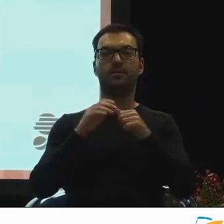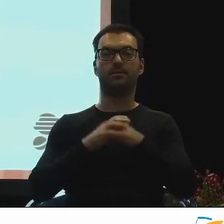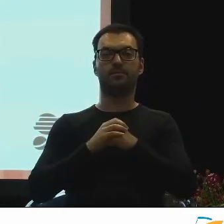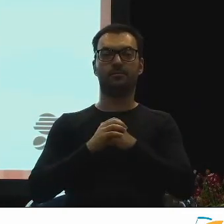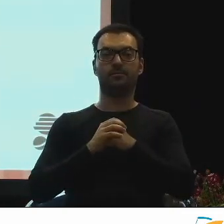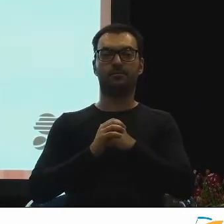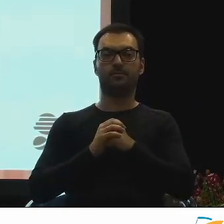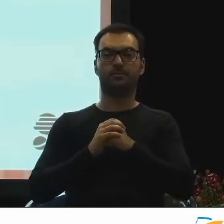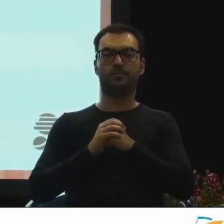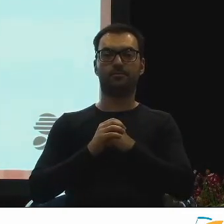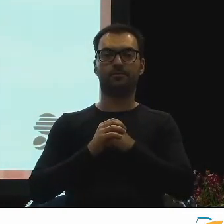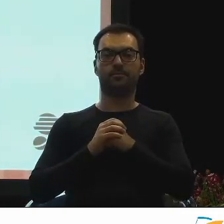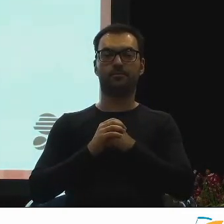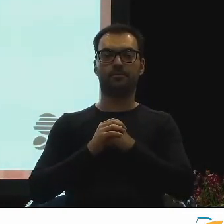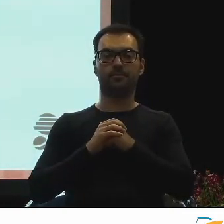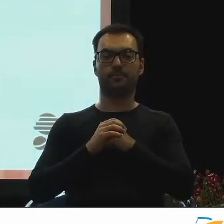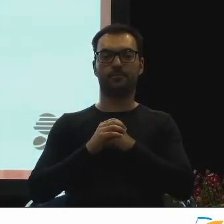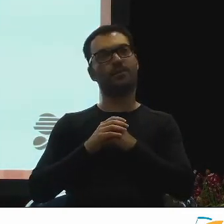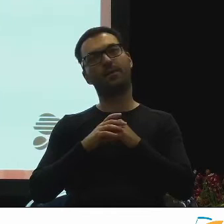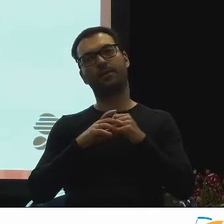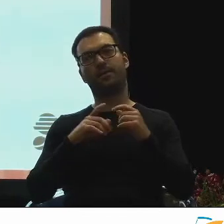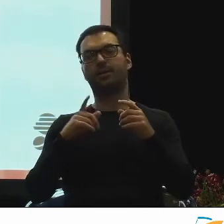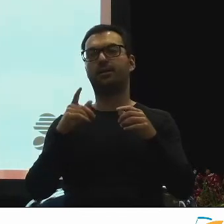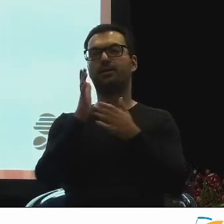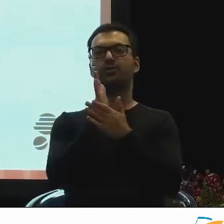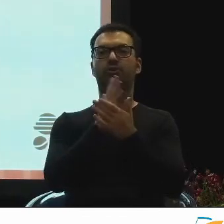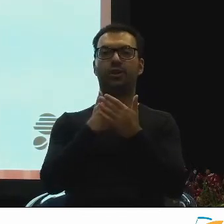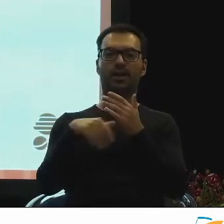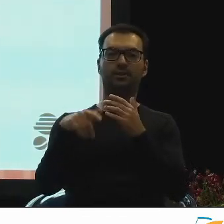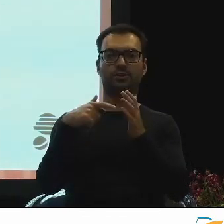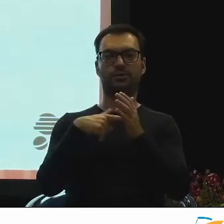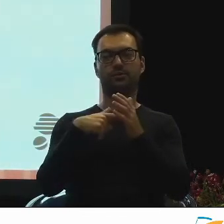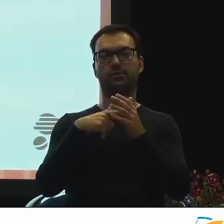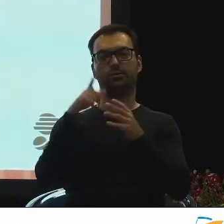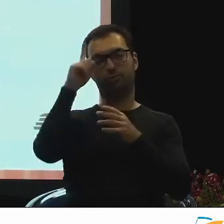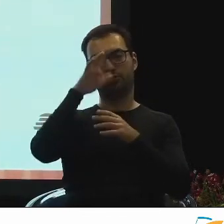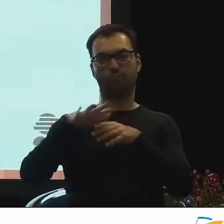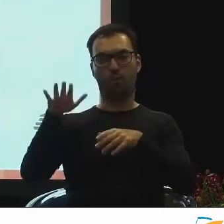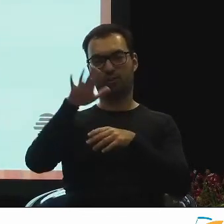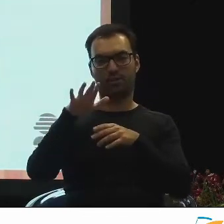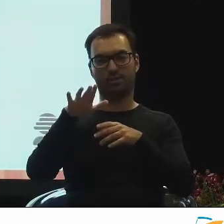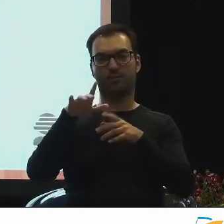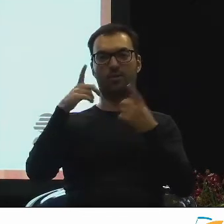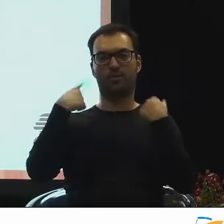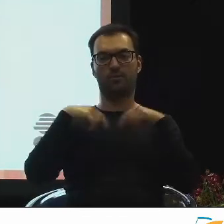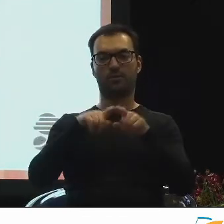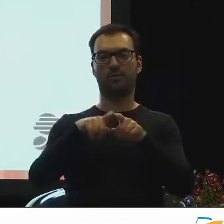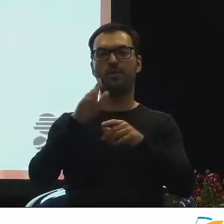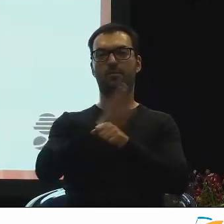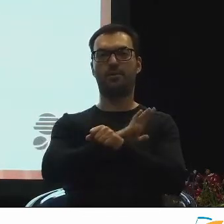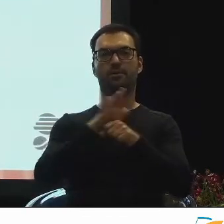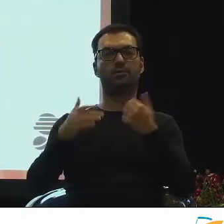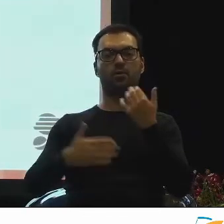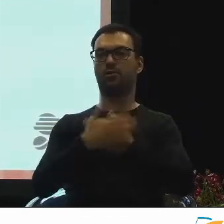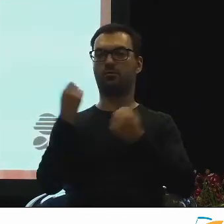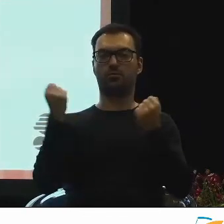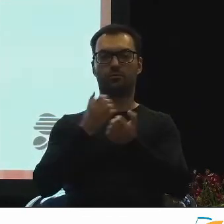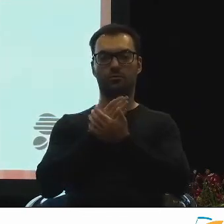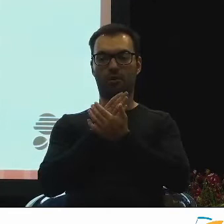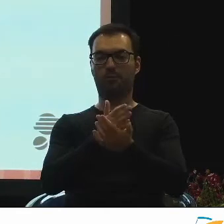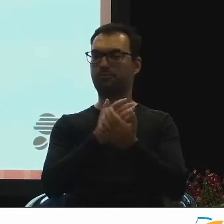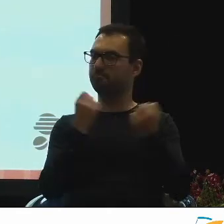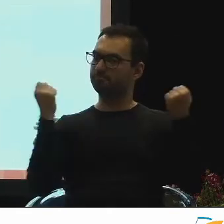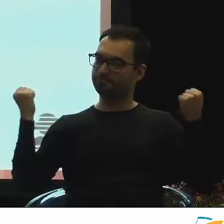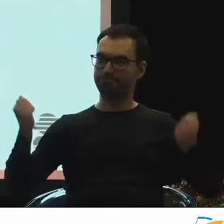jako, nazwałbym to w ten sposób, pewna część szeroko rozumianego społeczeństwa obywatelskiego okazał niezwykłą pomoc i